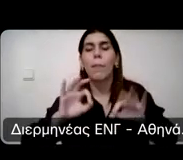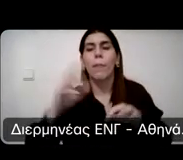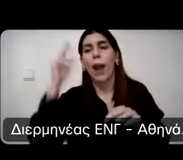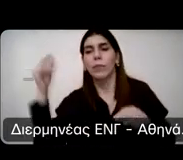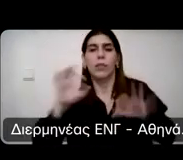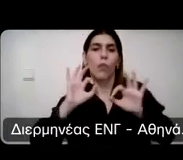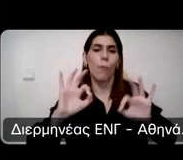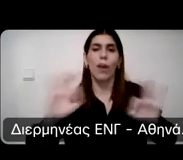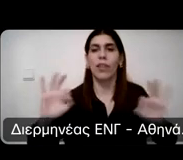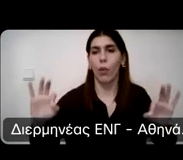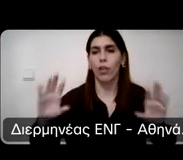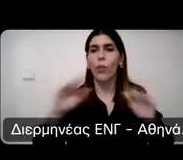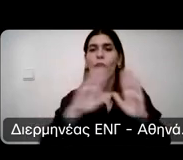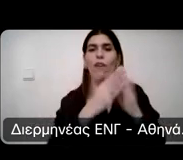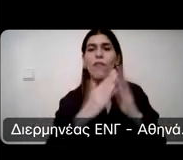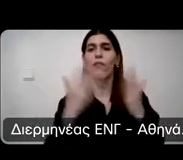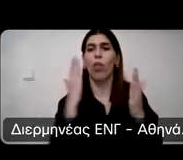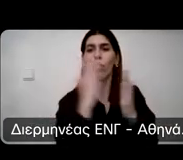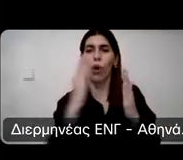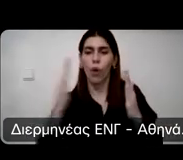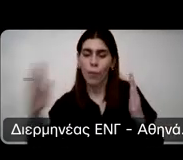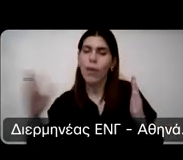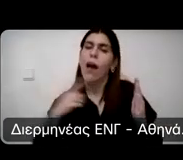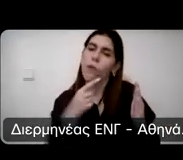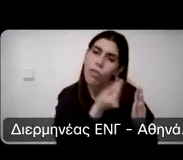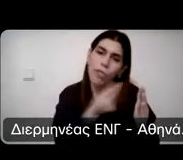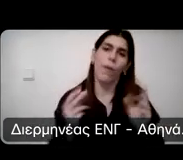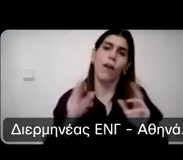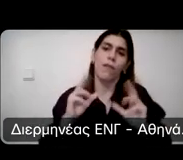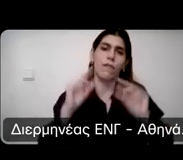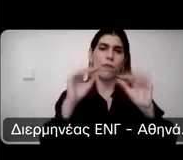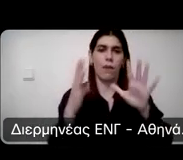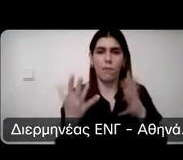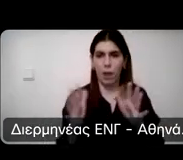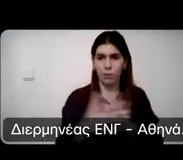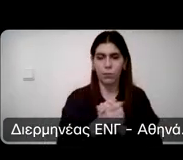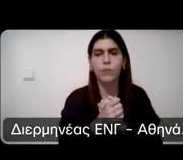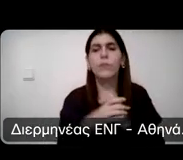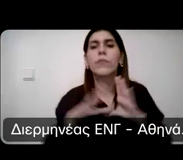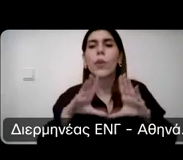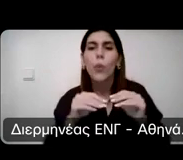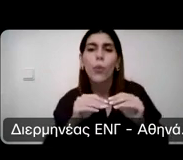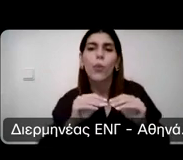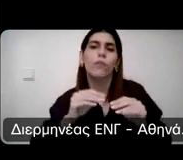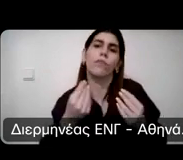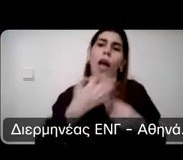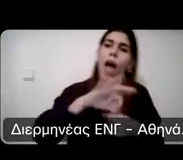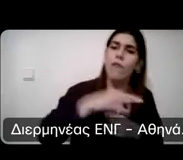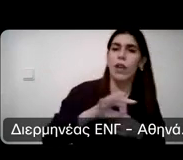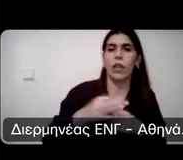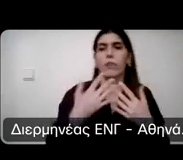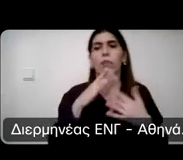θέμα έμφυλη και συμπεριληπτική γλώσσα και ορολογία της βιβλιοθήκης. Στο πλαίσιο επαναπροσδιορισμού